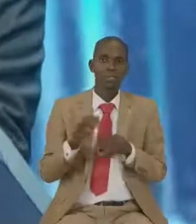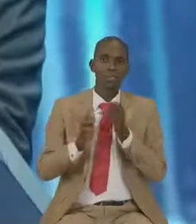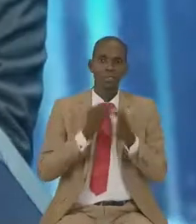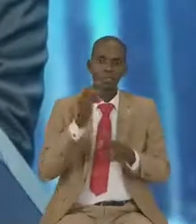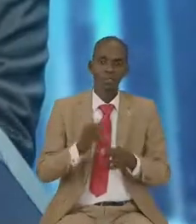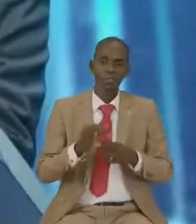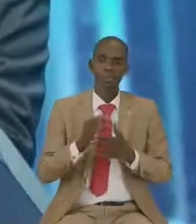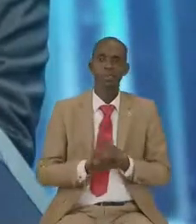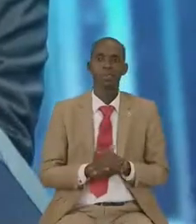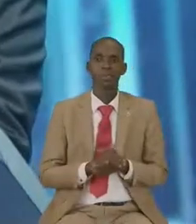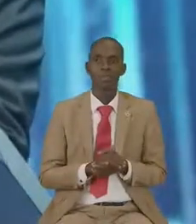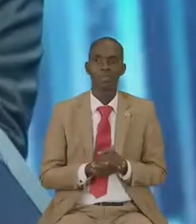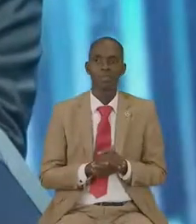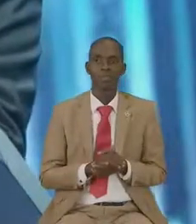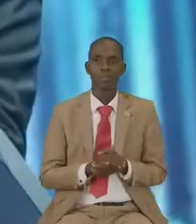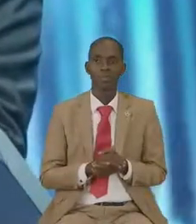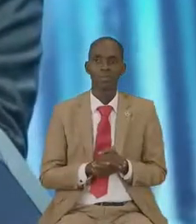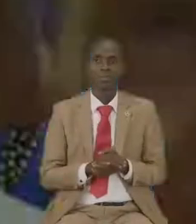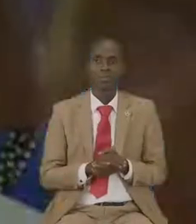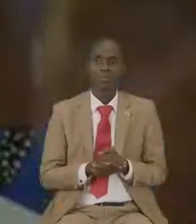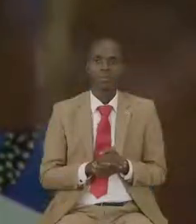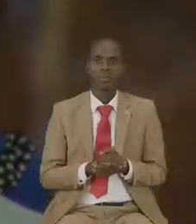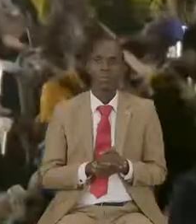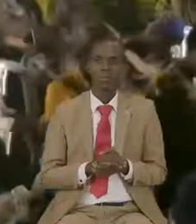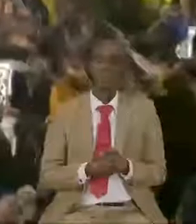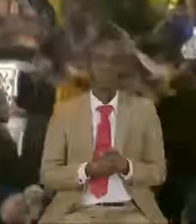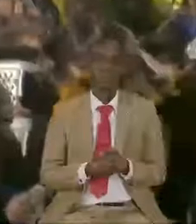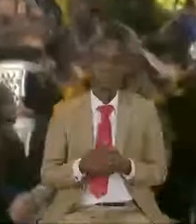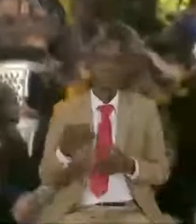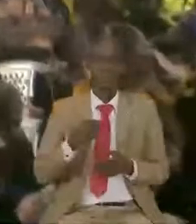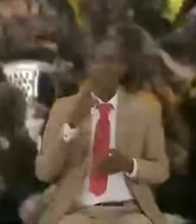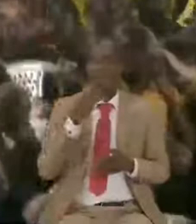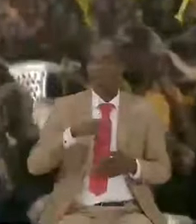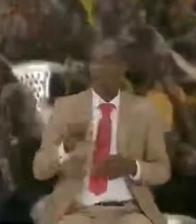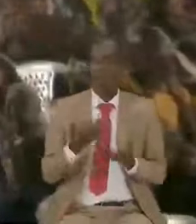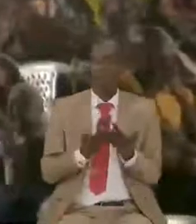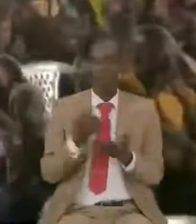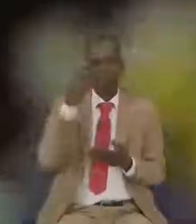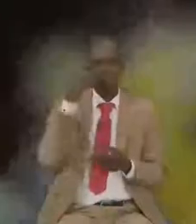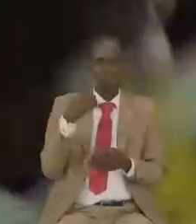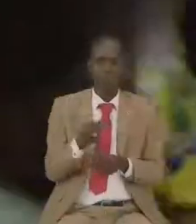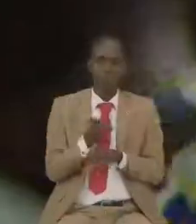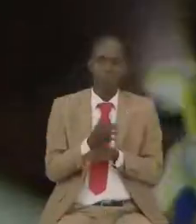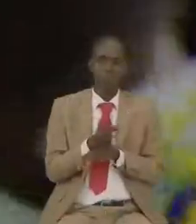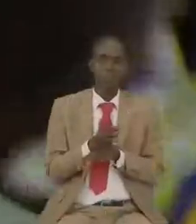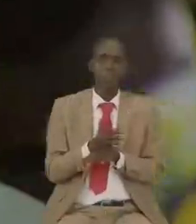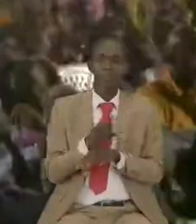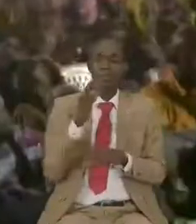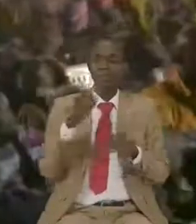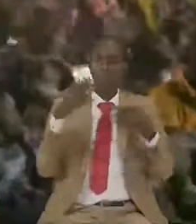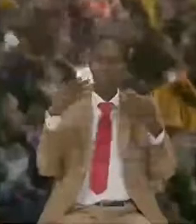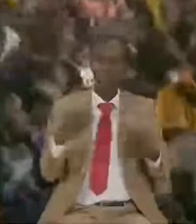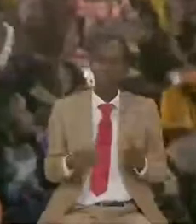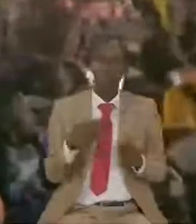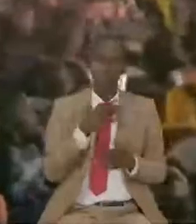Oui, cette soirée sera inoubliable dans votre vie.